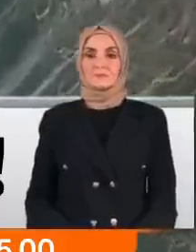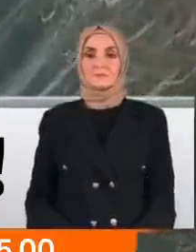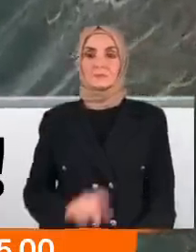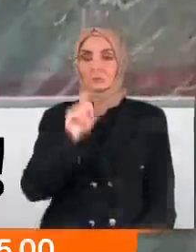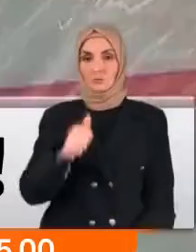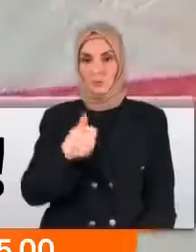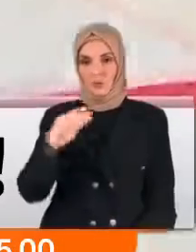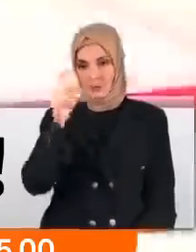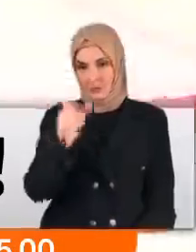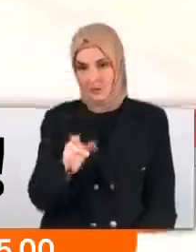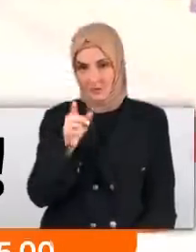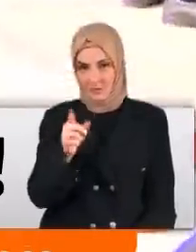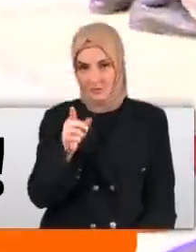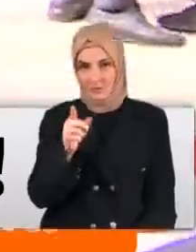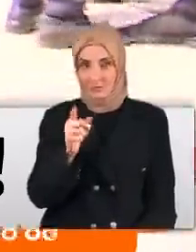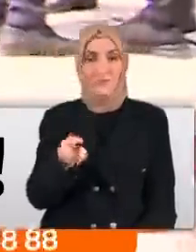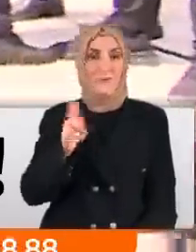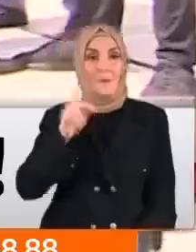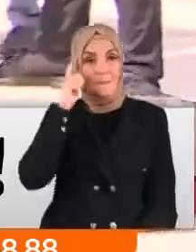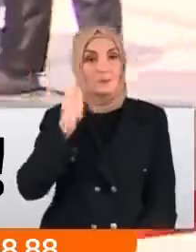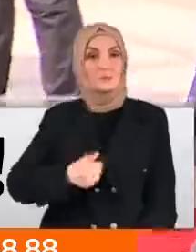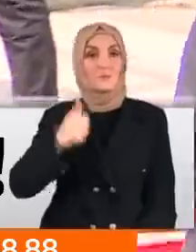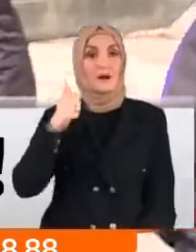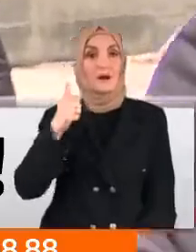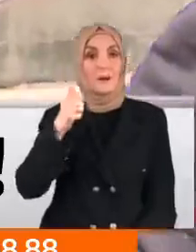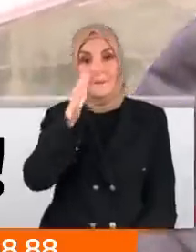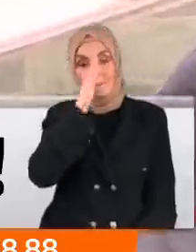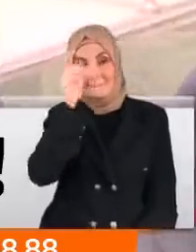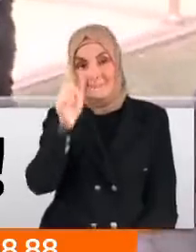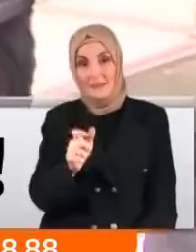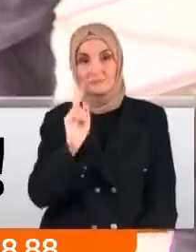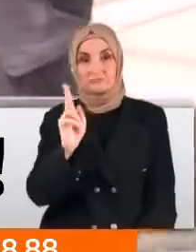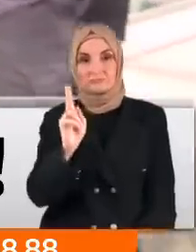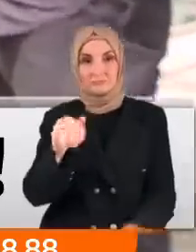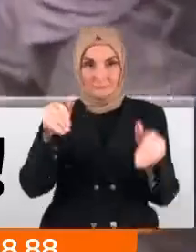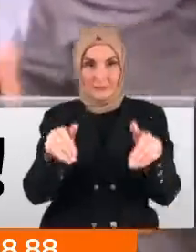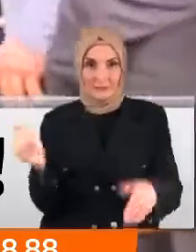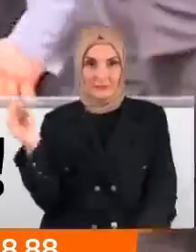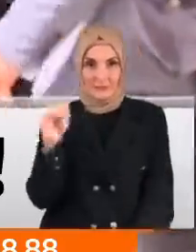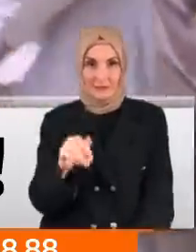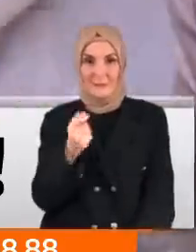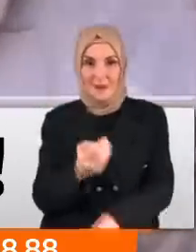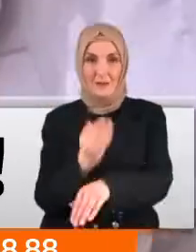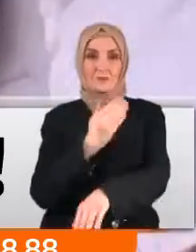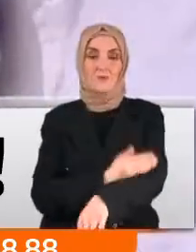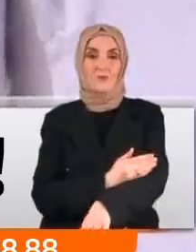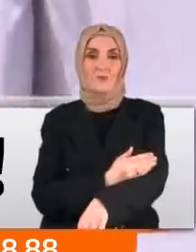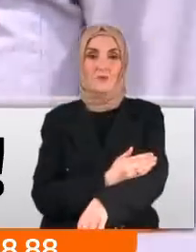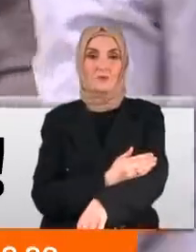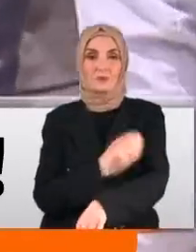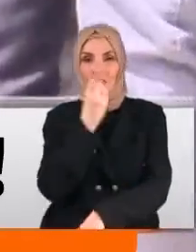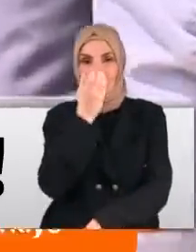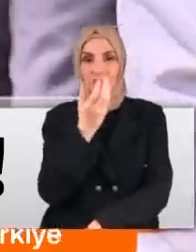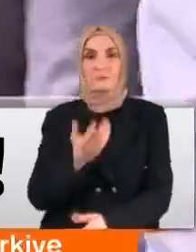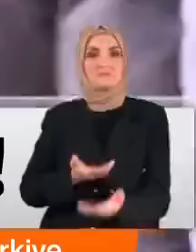Cumhurbaşkanı Erdoğan, merhum başbakan Adnan Menderes'in anıt mezarına geldi. Biraz önce anıt mezara çelenk kondu